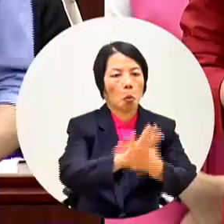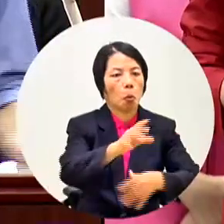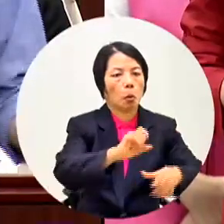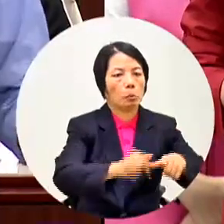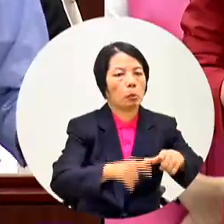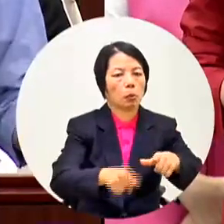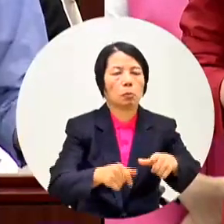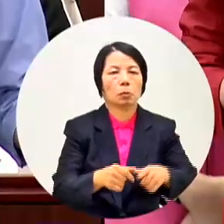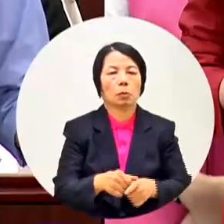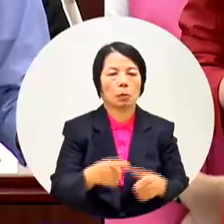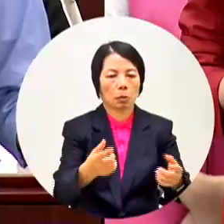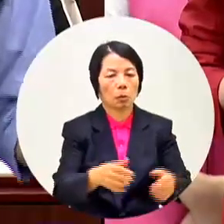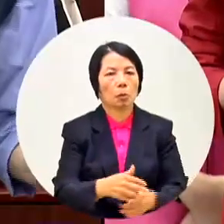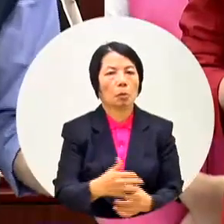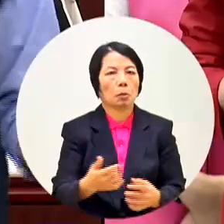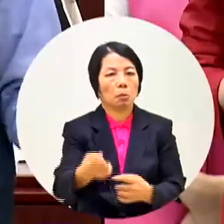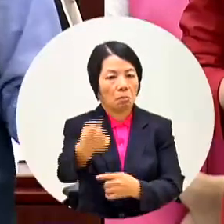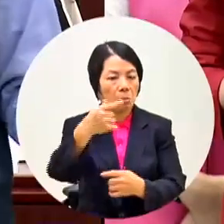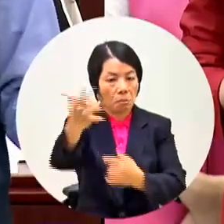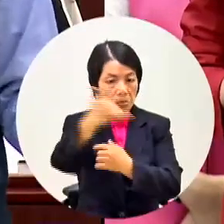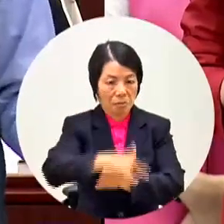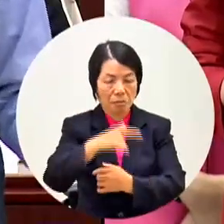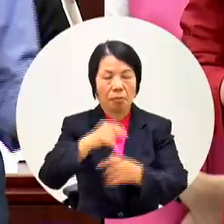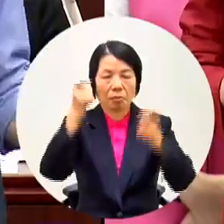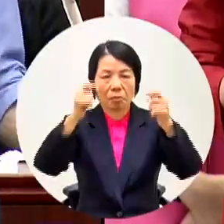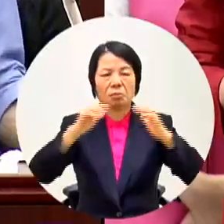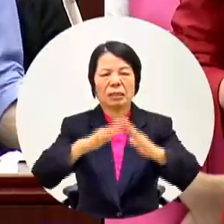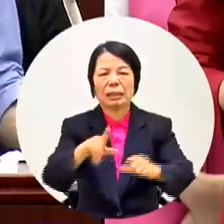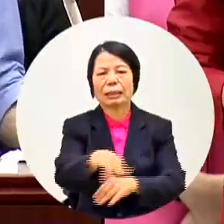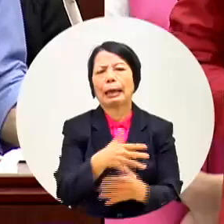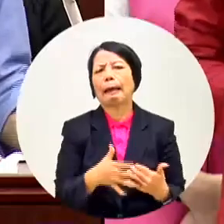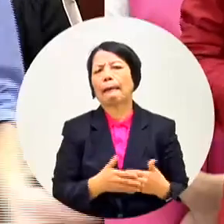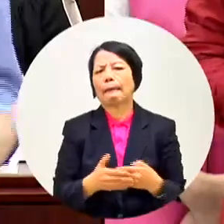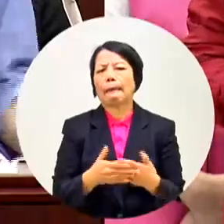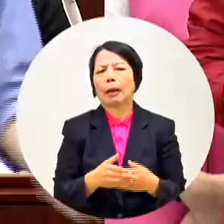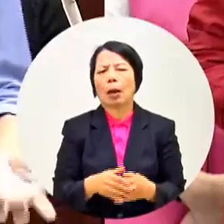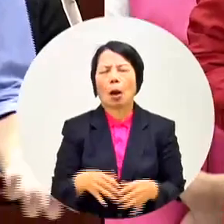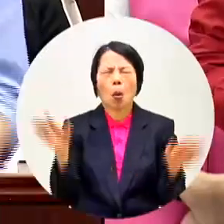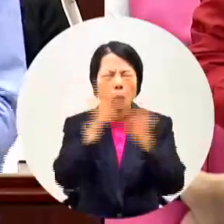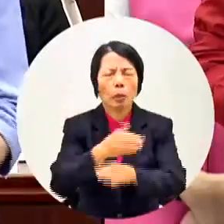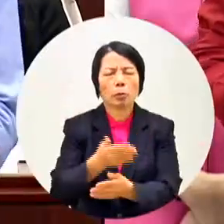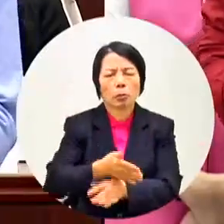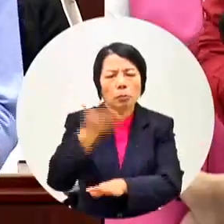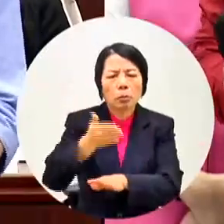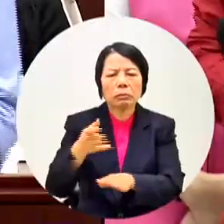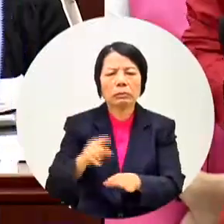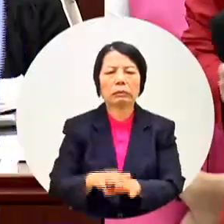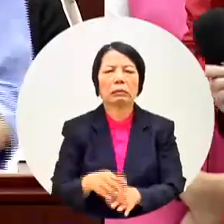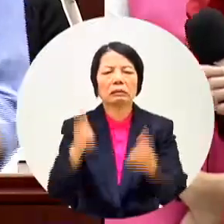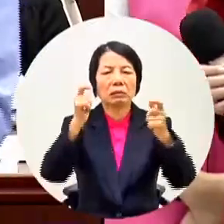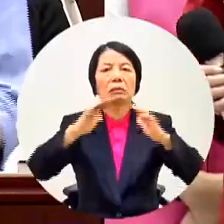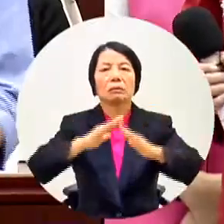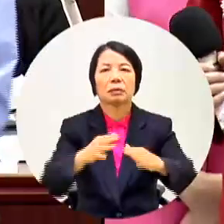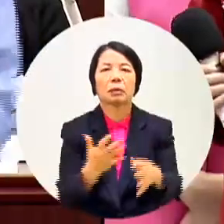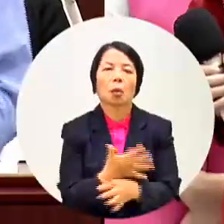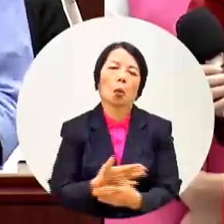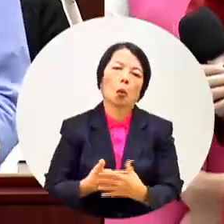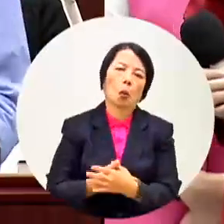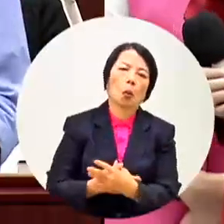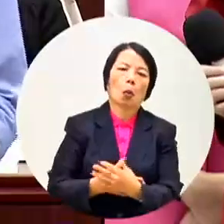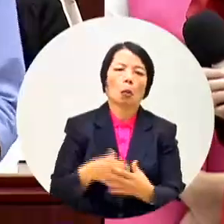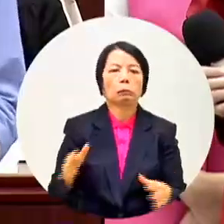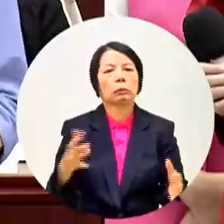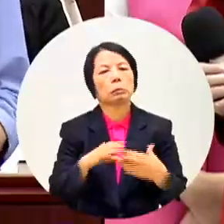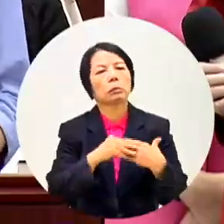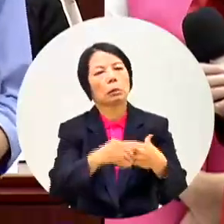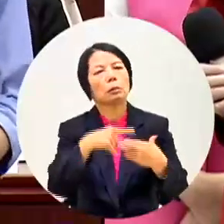情，那也真无聊，怎么晚上9点，高雄很无聊哎，一天带我到夜市吃了以后再吃，今天吃了很